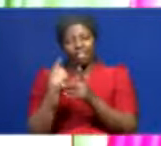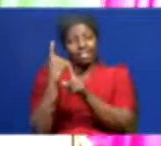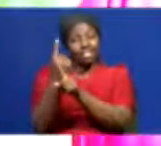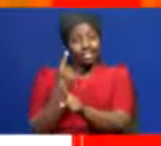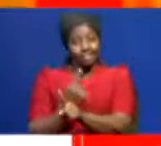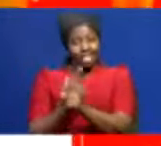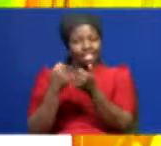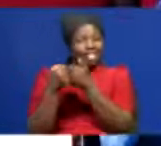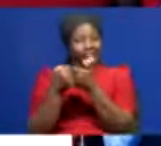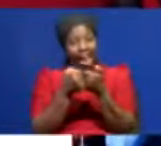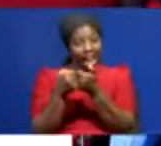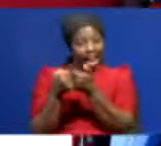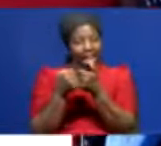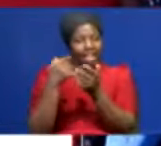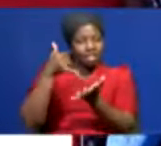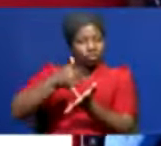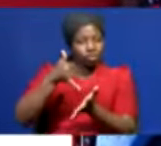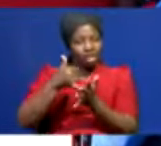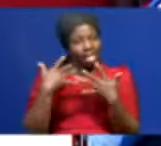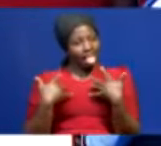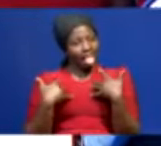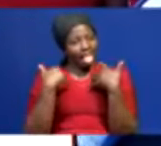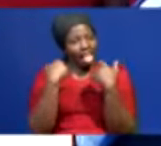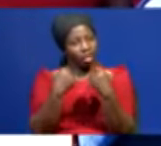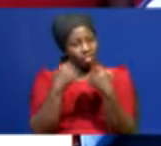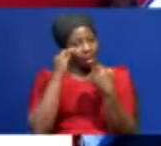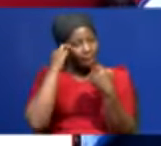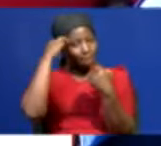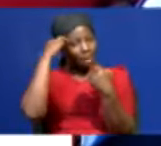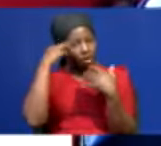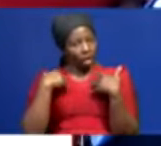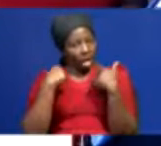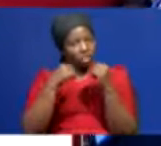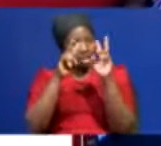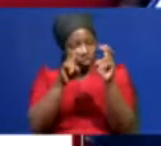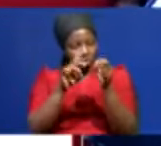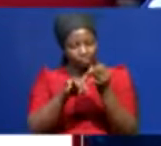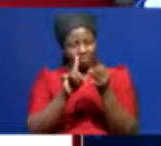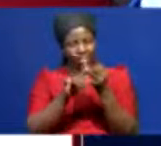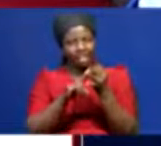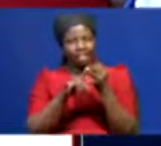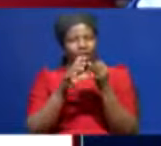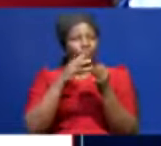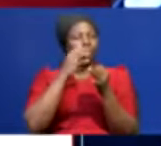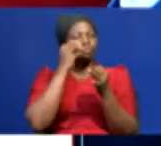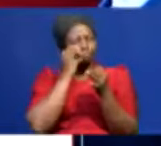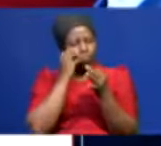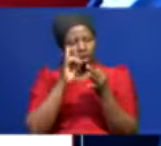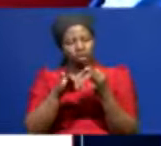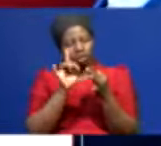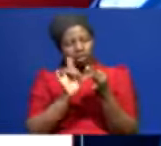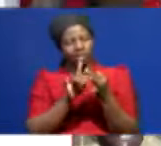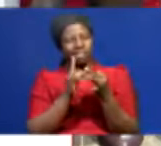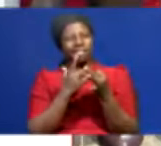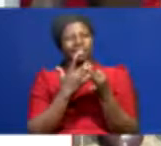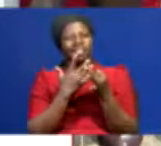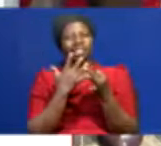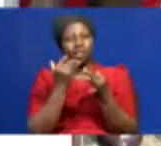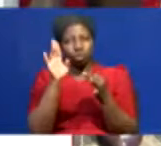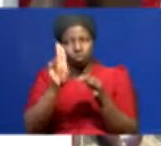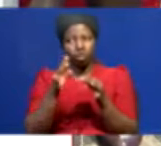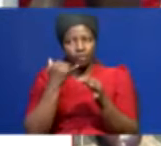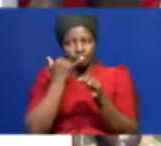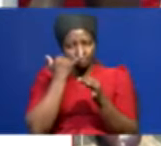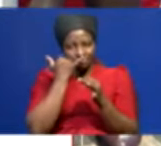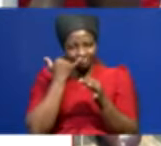mbalimbali ikiwemo matatizo ya afya ya kiakili, hofu, mihadarati na unyanyasaji wa kimapenzi. Utafiti